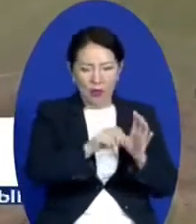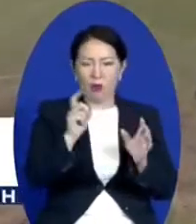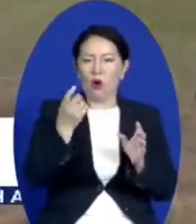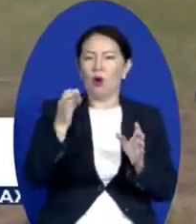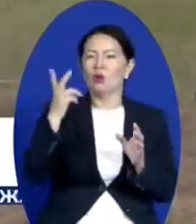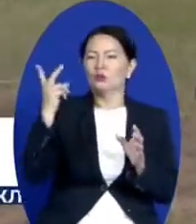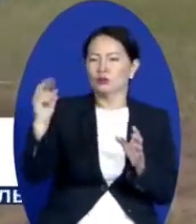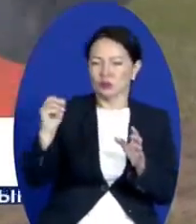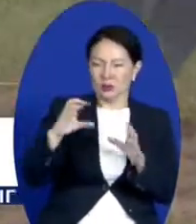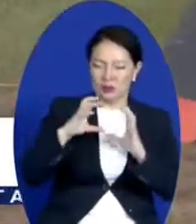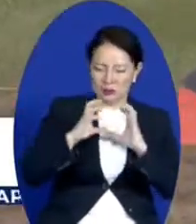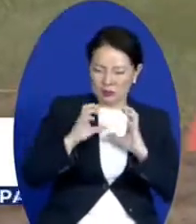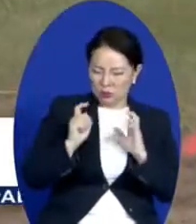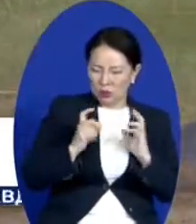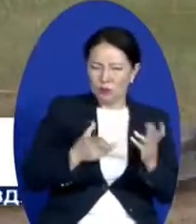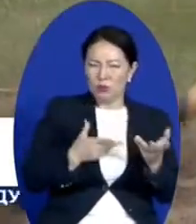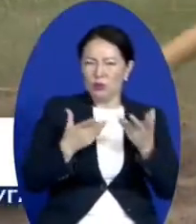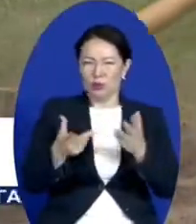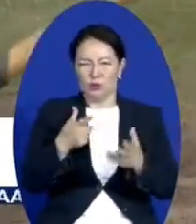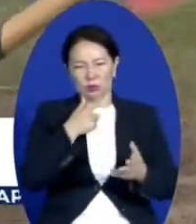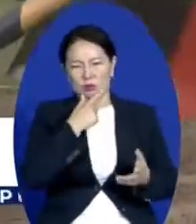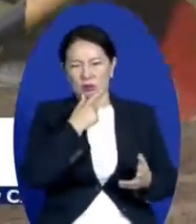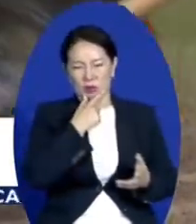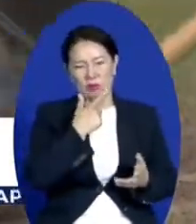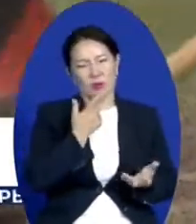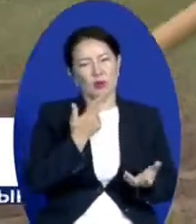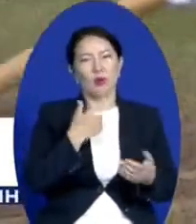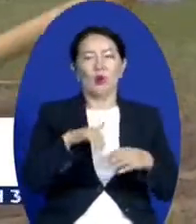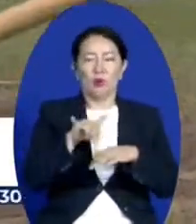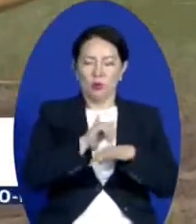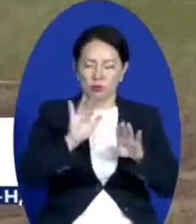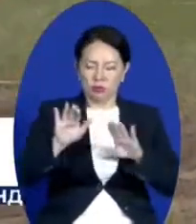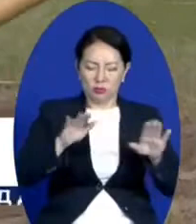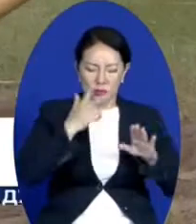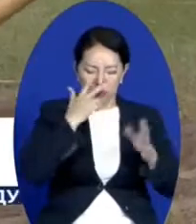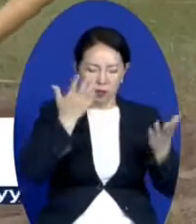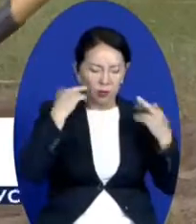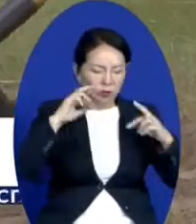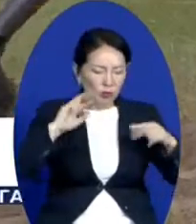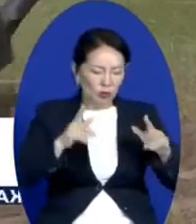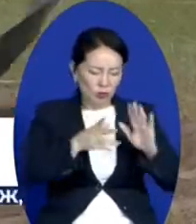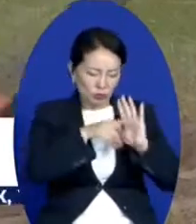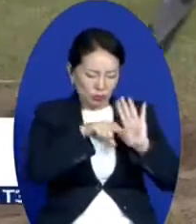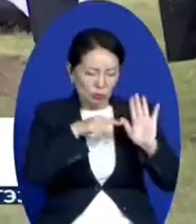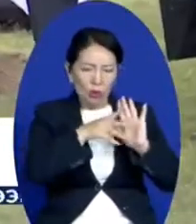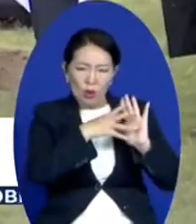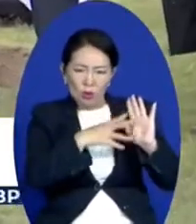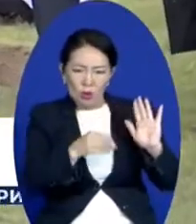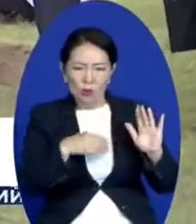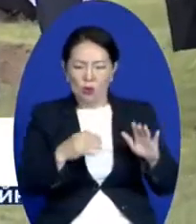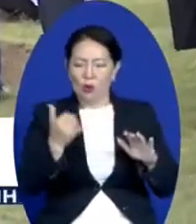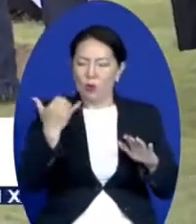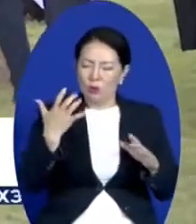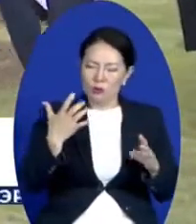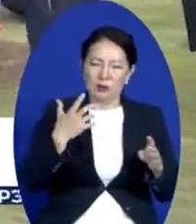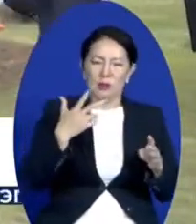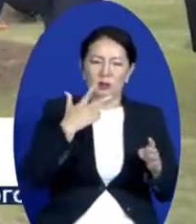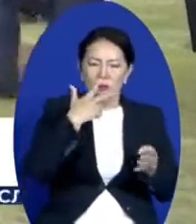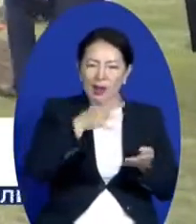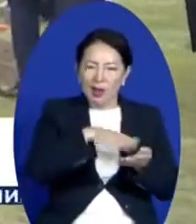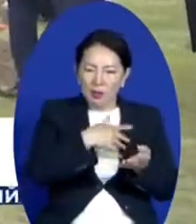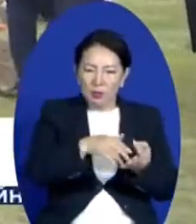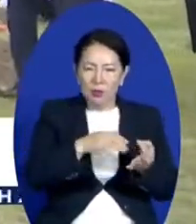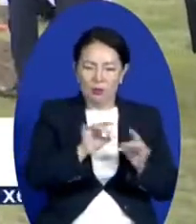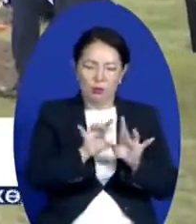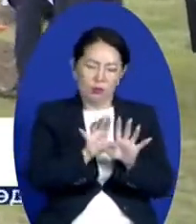их дэлхийгээ хэвээр нь хүлээлгэж өгч чадсангүй. Улс орон бүр уур амьсгалын өрчлөлтийн сөрөг нөлөөлөл, ус, хөрс, агаарын бохирдлын улмаас олон